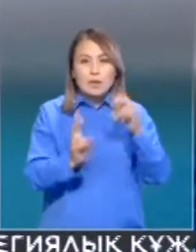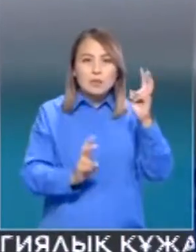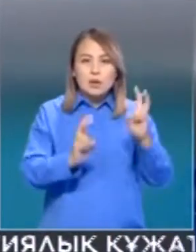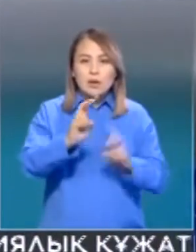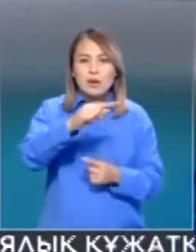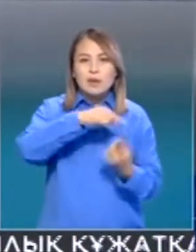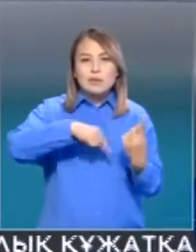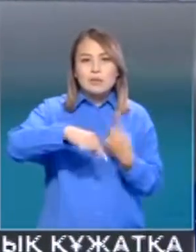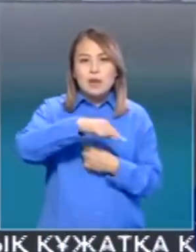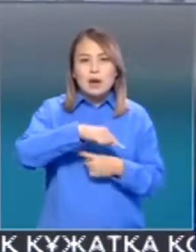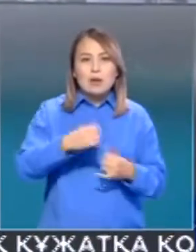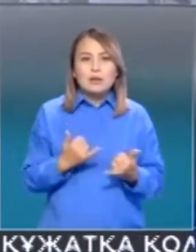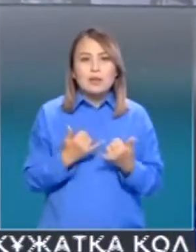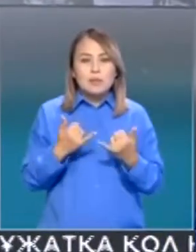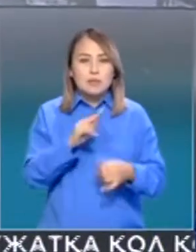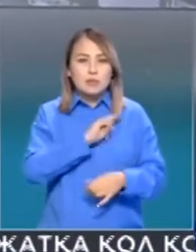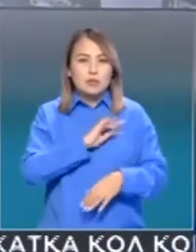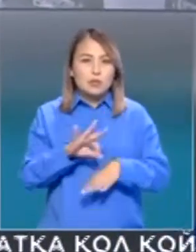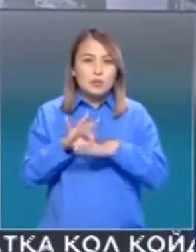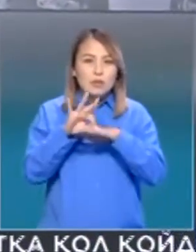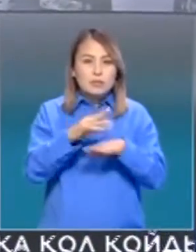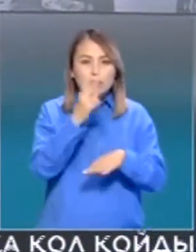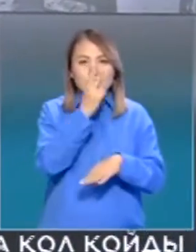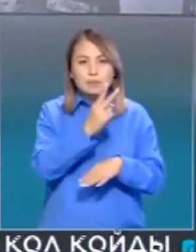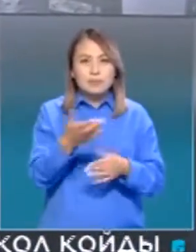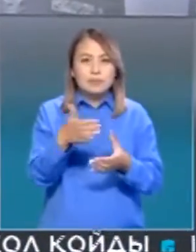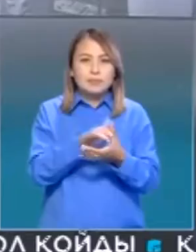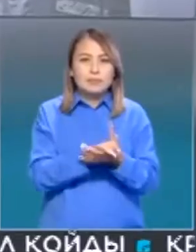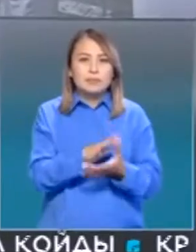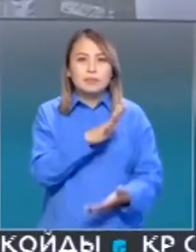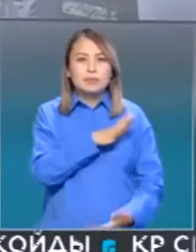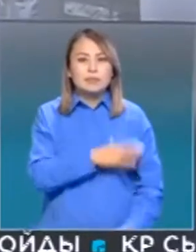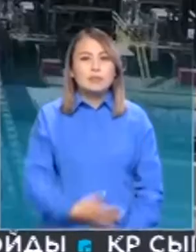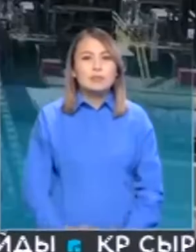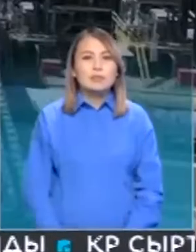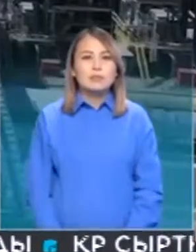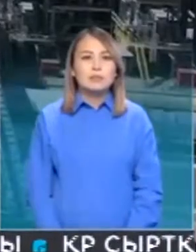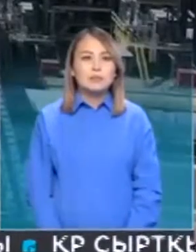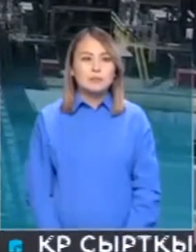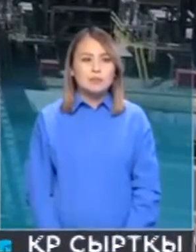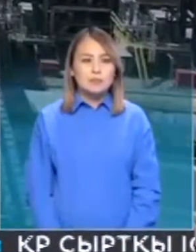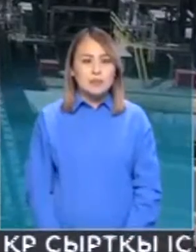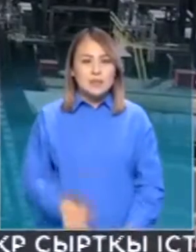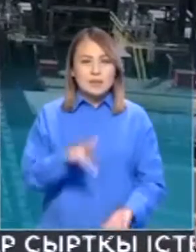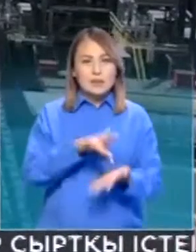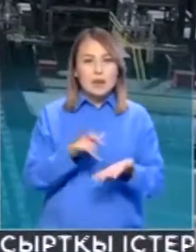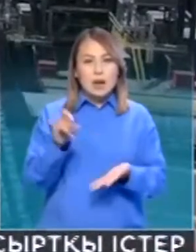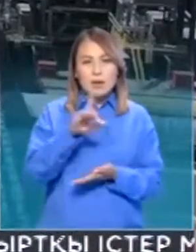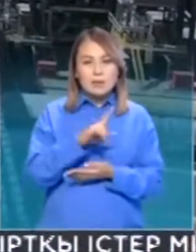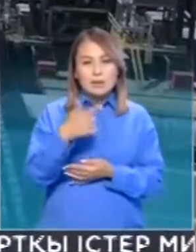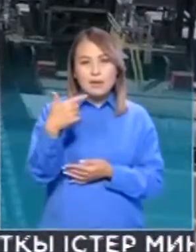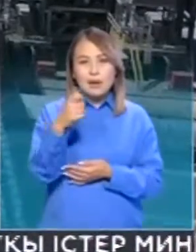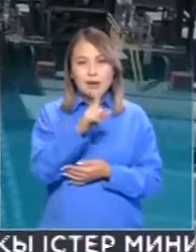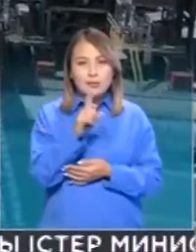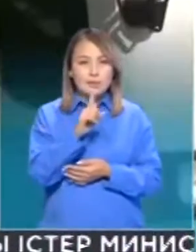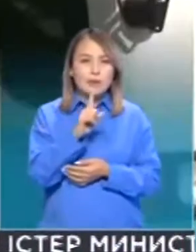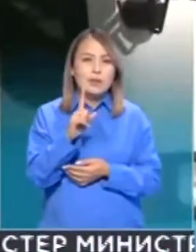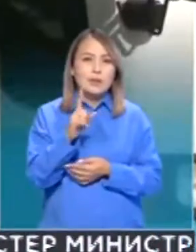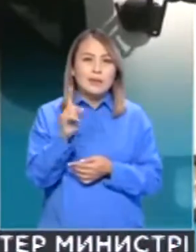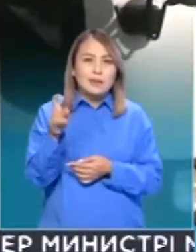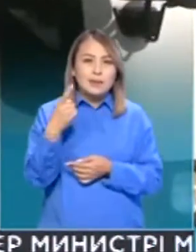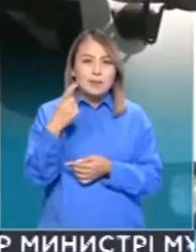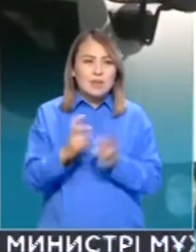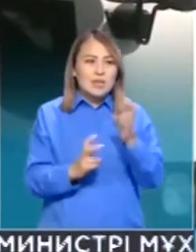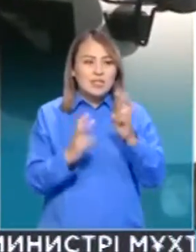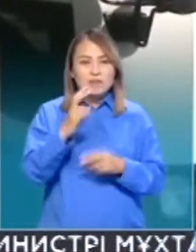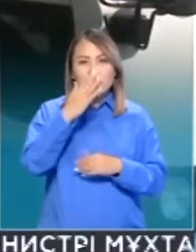жабдықталған кәсіпорынға кәсіпкерлер арнайы барып, жұмыс процесімен танысты. Орта Азия бойынша газ химия секторында ойып тұрып орналатын